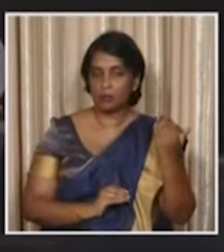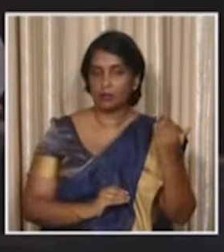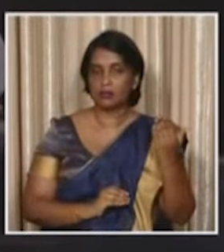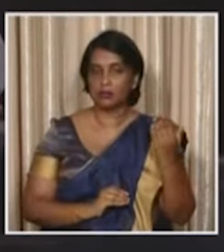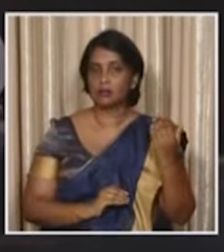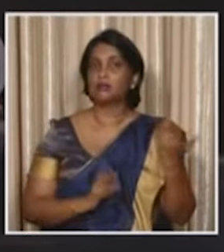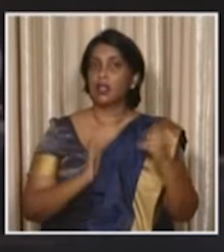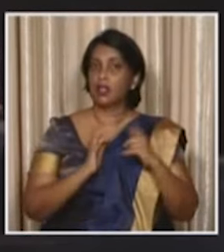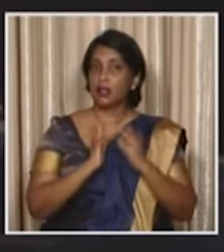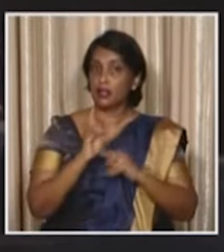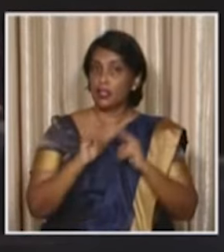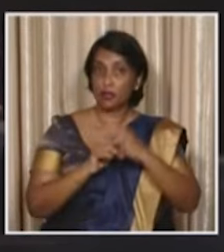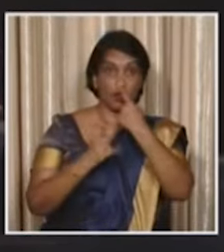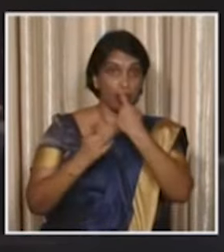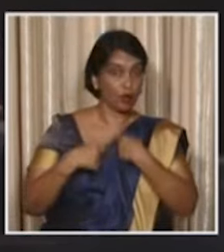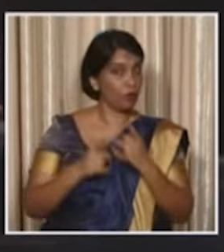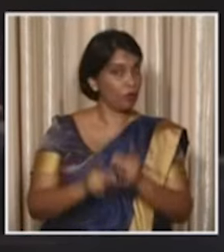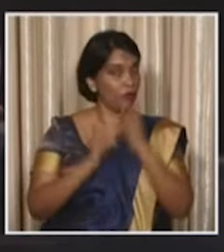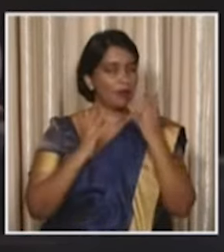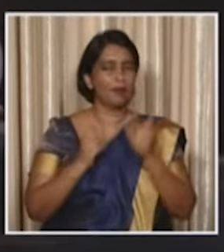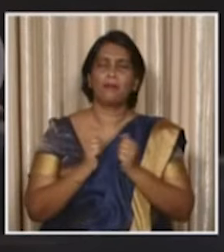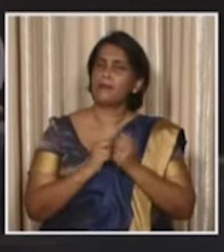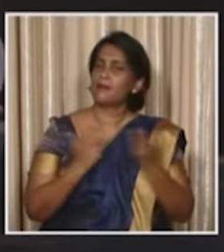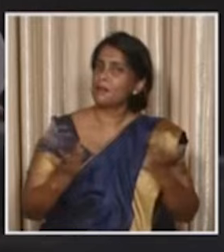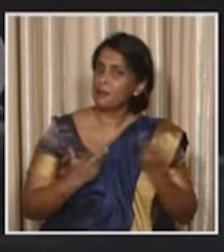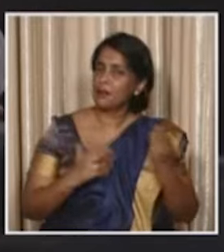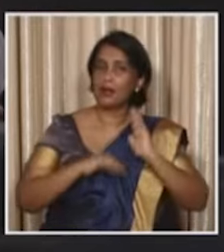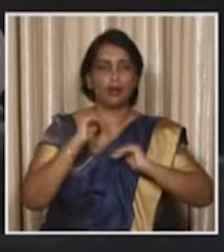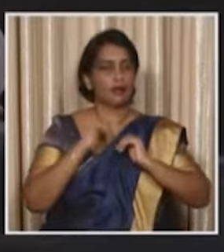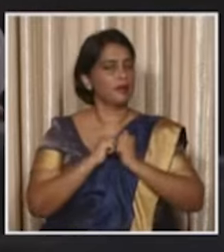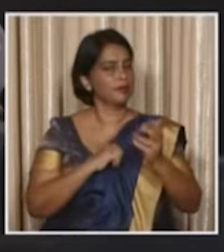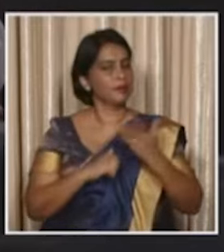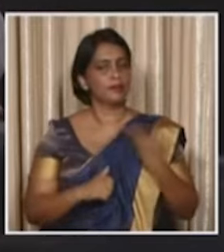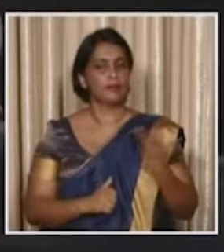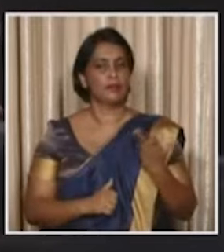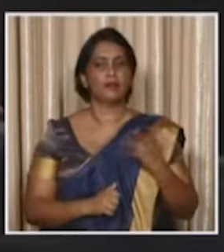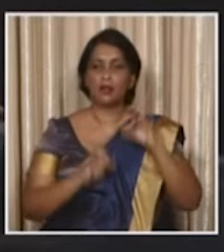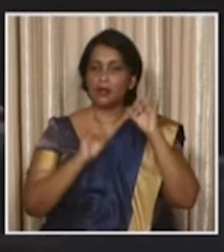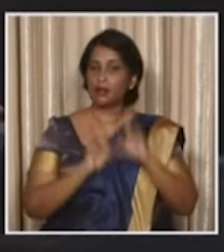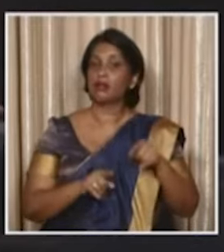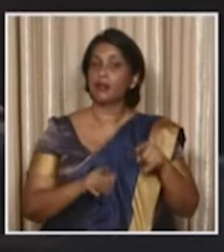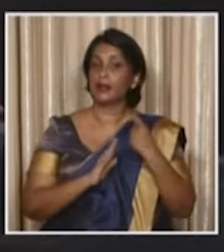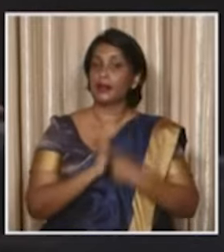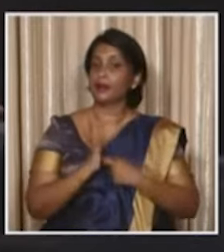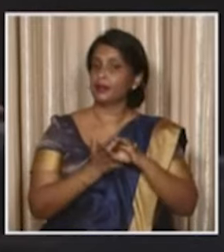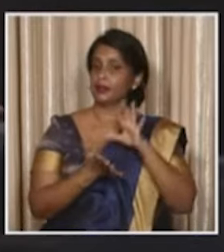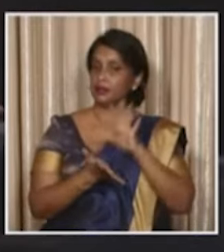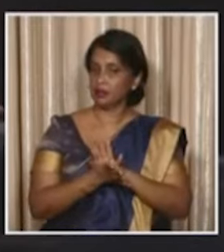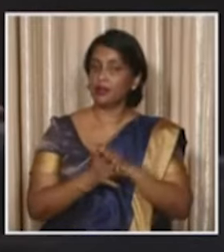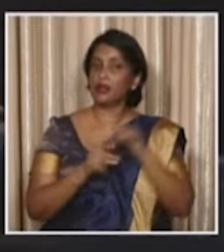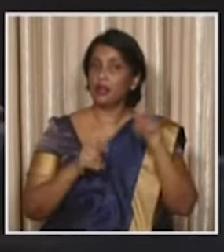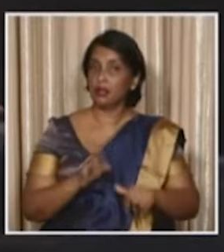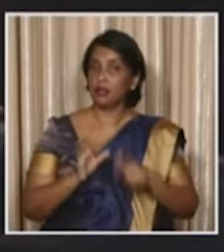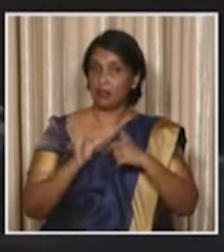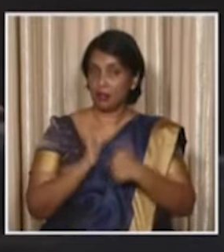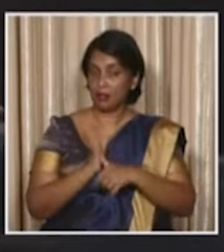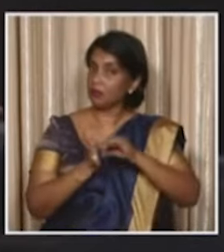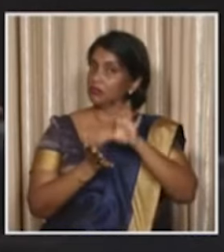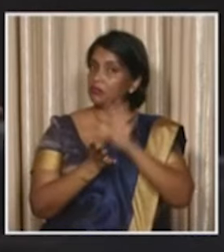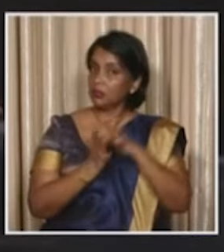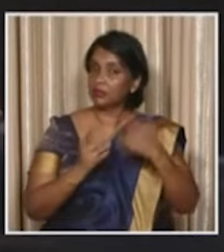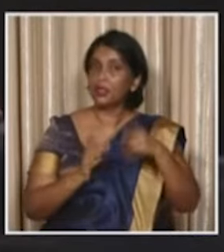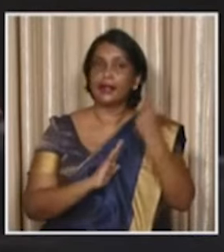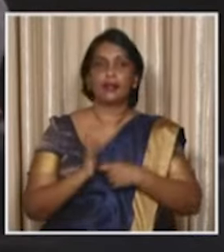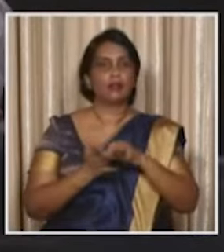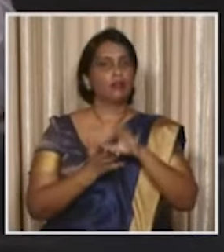මේ IMF එක කිව්ව පළියට එහෙම කරන්න බෑ. ප්‍රැක්ටිකලි එක වෙන්නේ නැහැ. නමුත් ඒක දැන් නීතියක් වෙනවා. අද මේ පනත සම්මත වුණාම ඒක